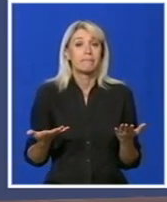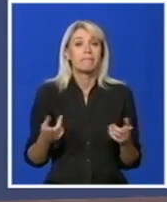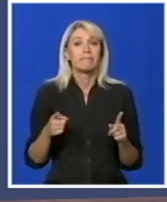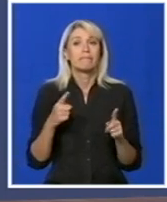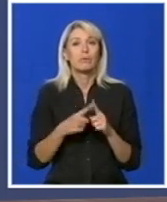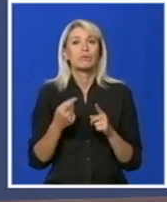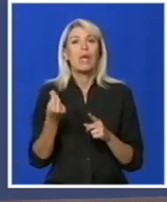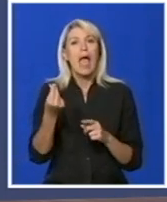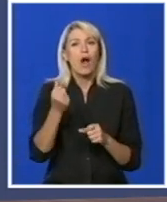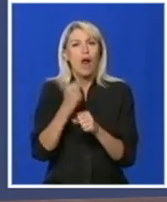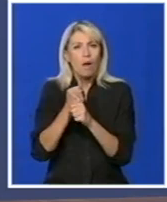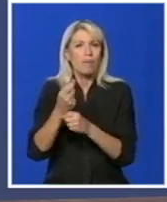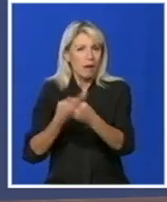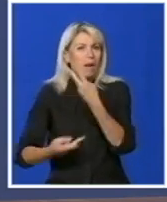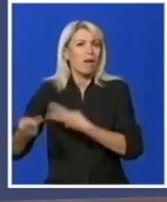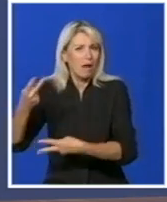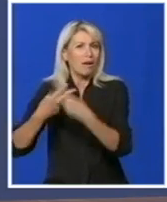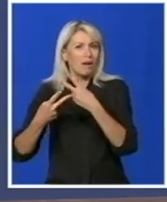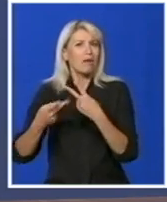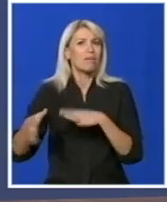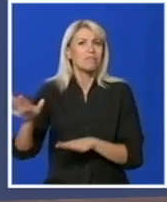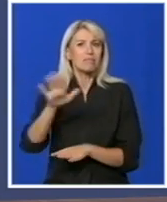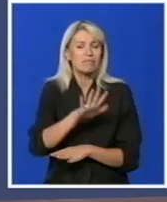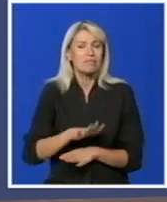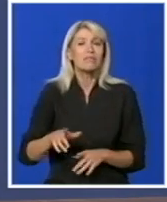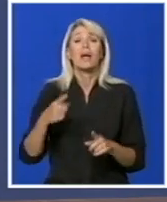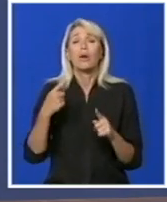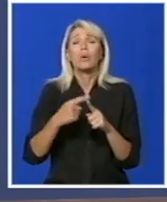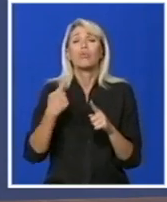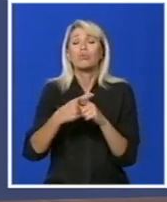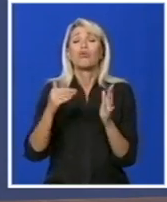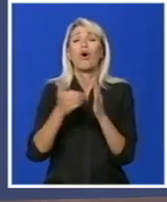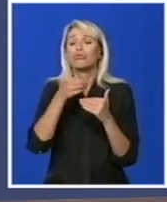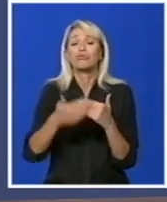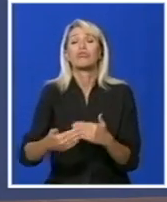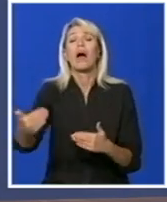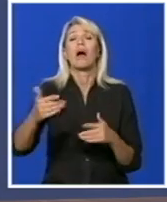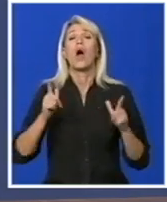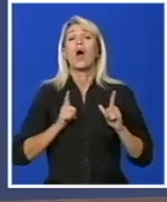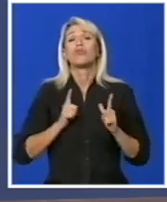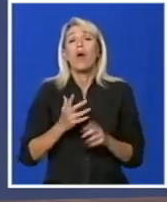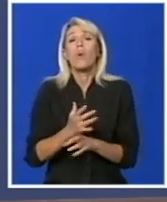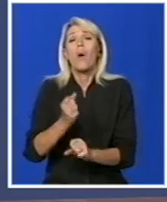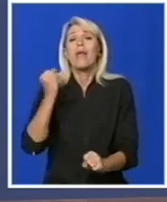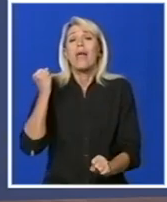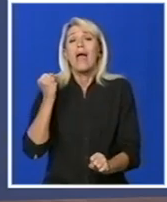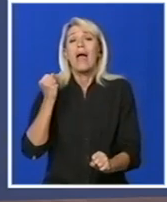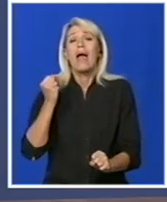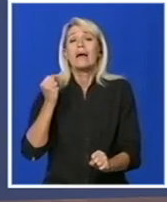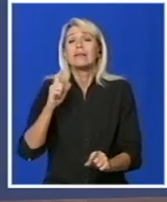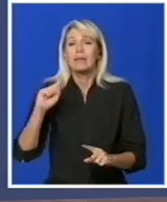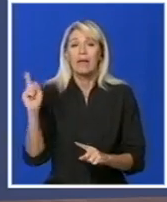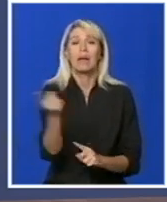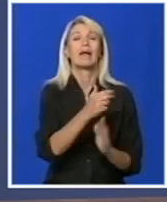napredak zemlje i mnogo toga što očekuje sve na jesen i što moramo biti spremni za ono što